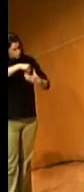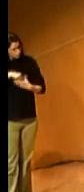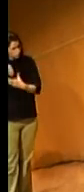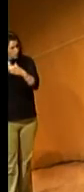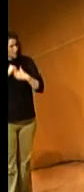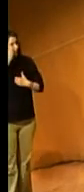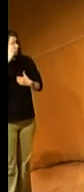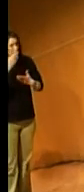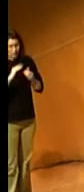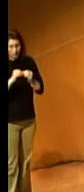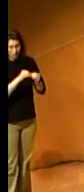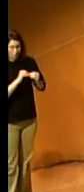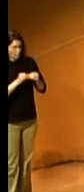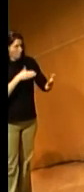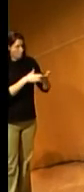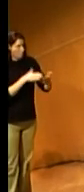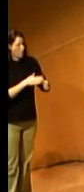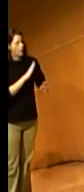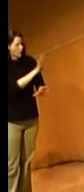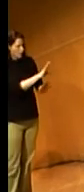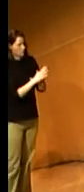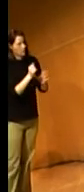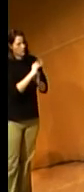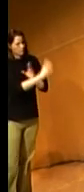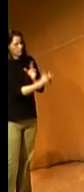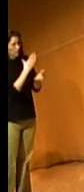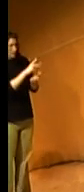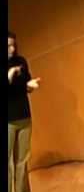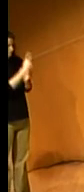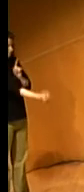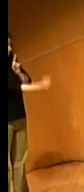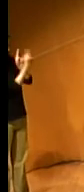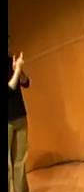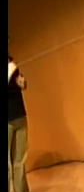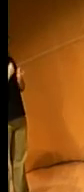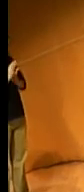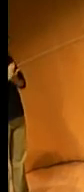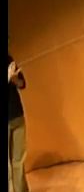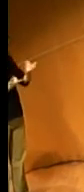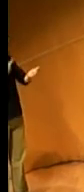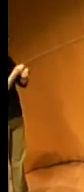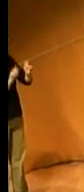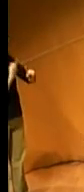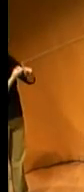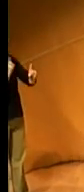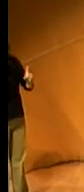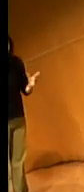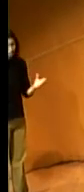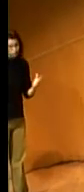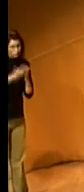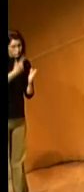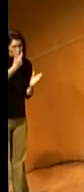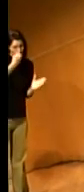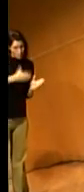classe et je mets en place des adaptations particulières et pour l'instant ça